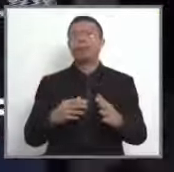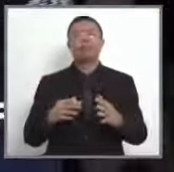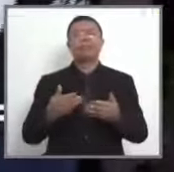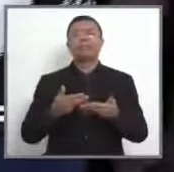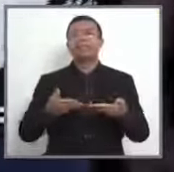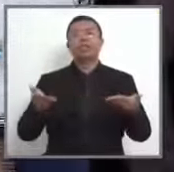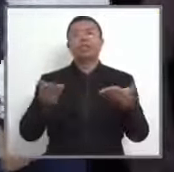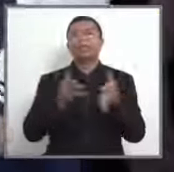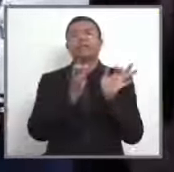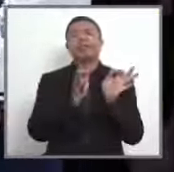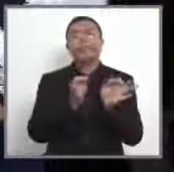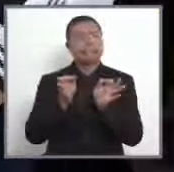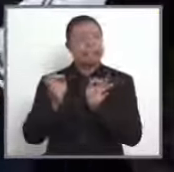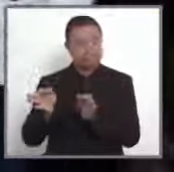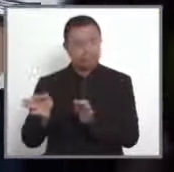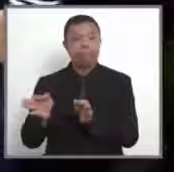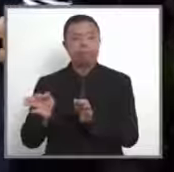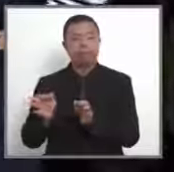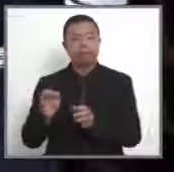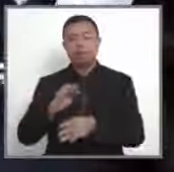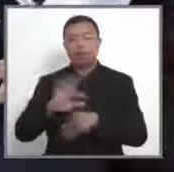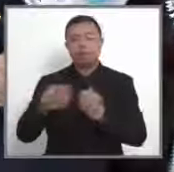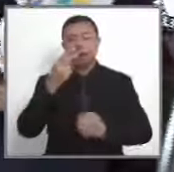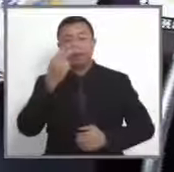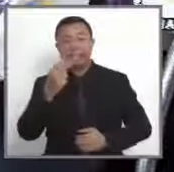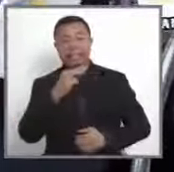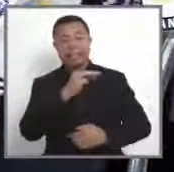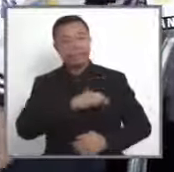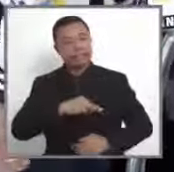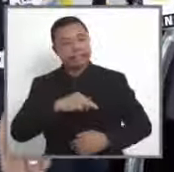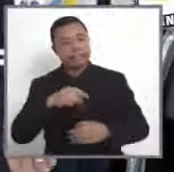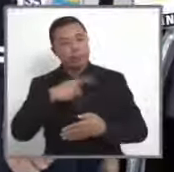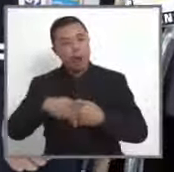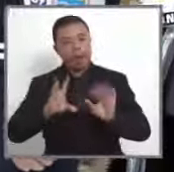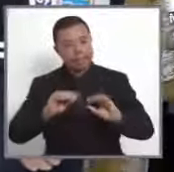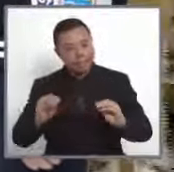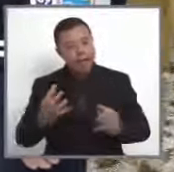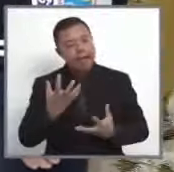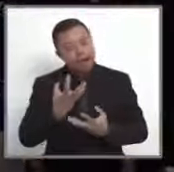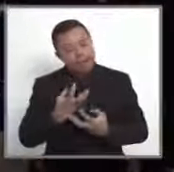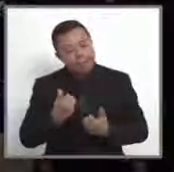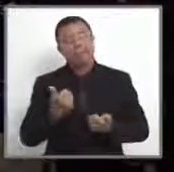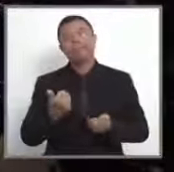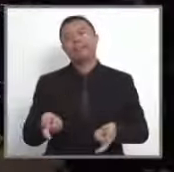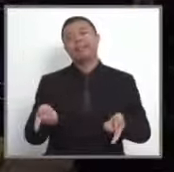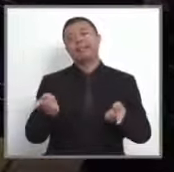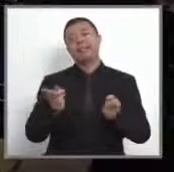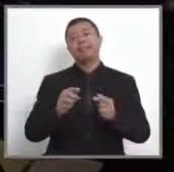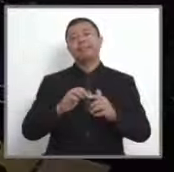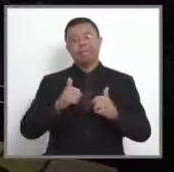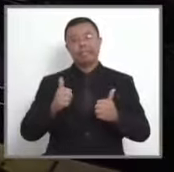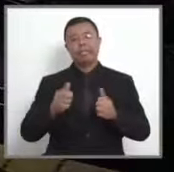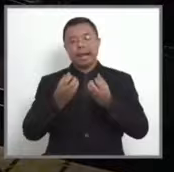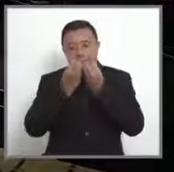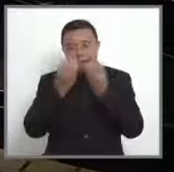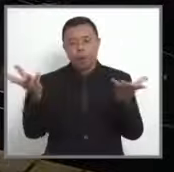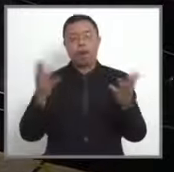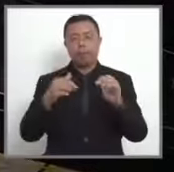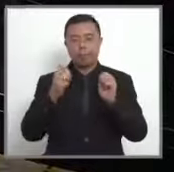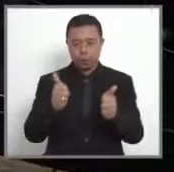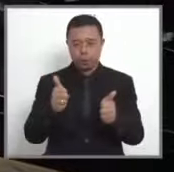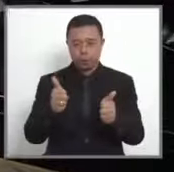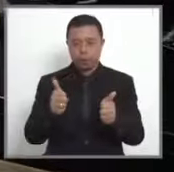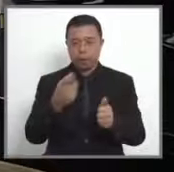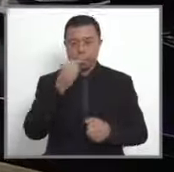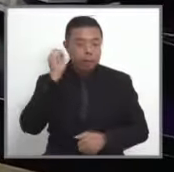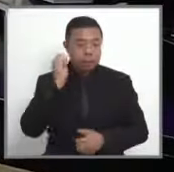sangat tertib. Seluruh visi, misi dan program kerja harapannya terelaborasi dengan baik malam hari ini. Baik,